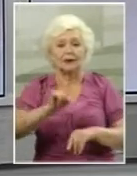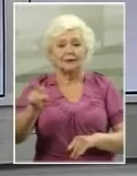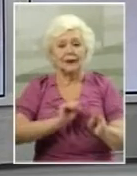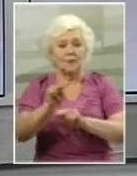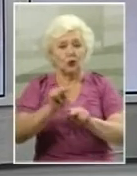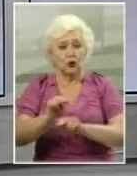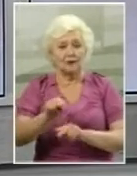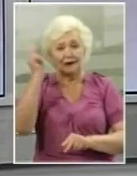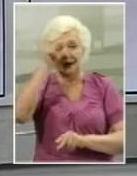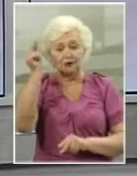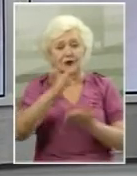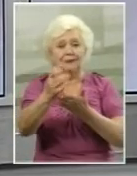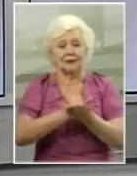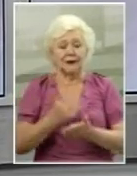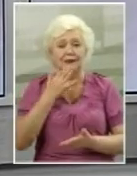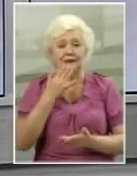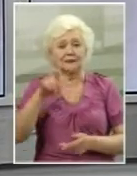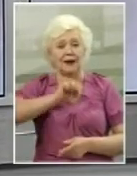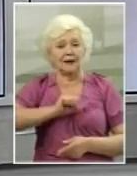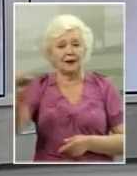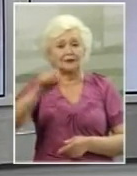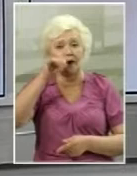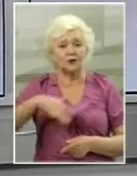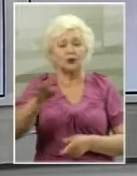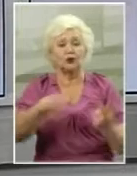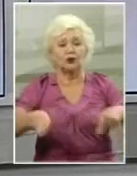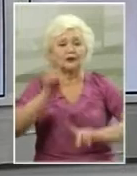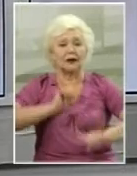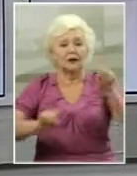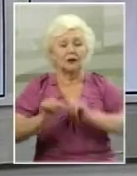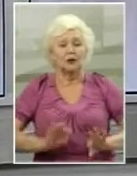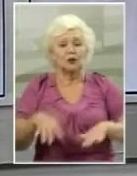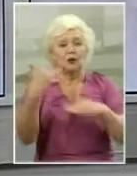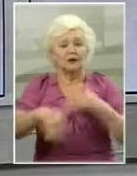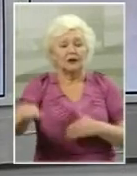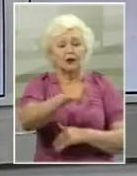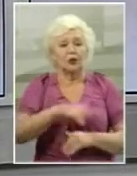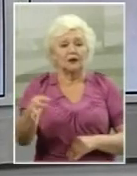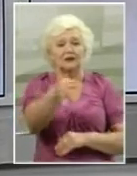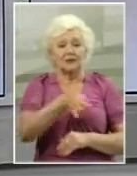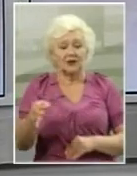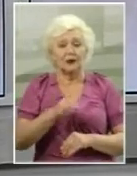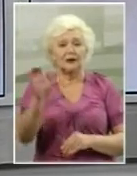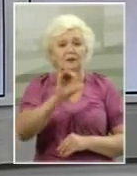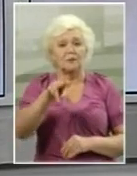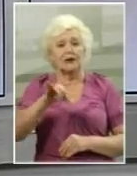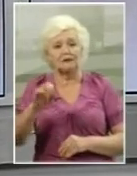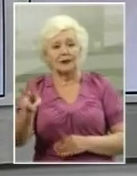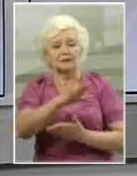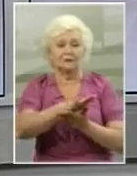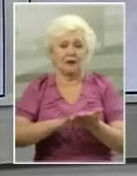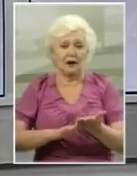навчання резервісти Національної гвардії України. Такі збори проводяться в Херсонській області. Вперше – Світлана Піцан